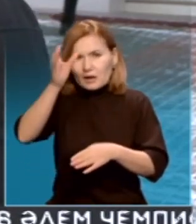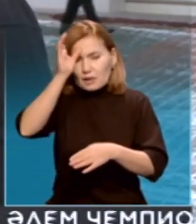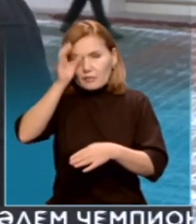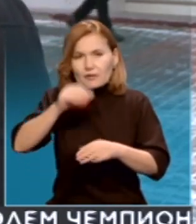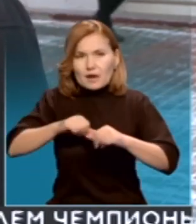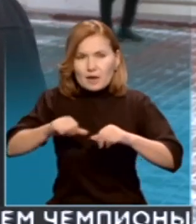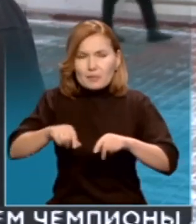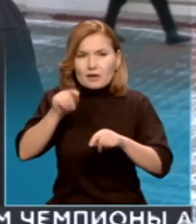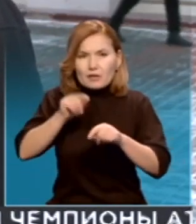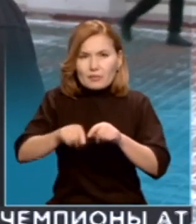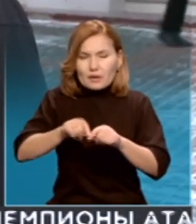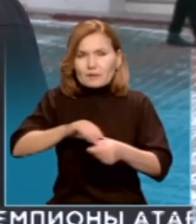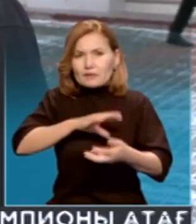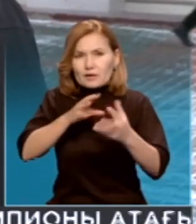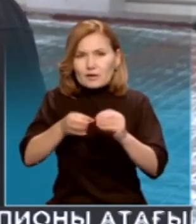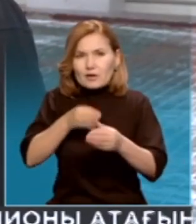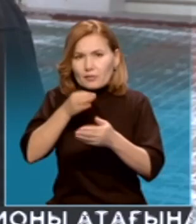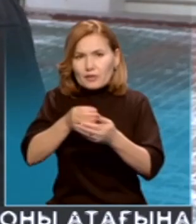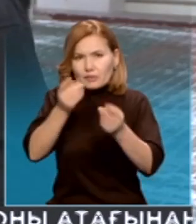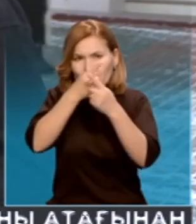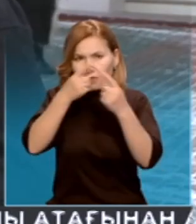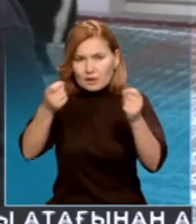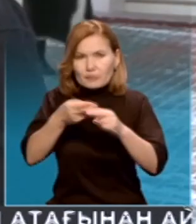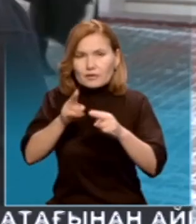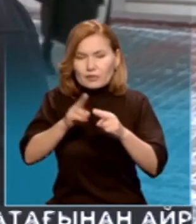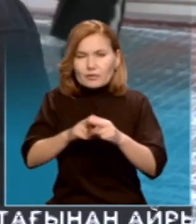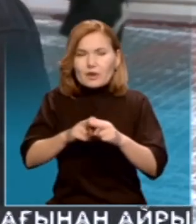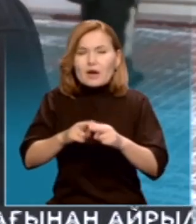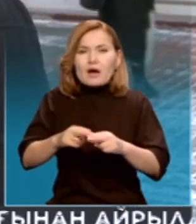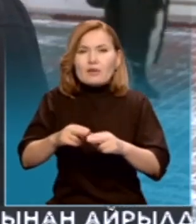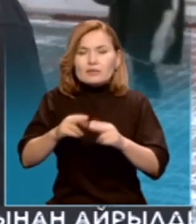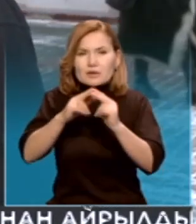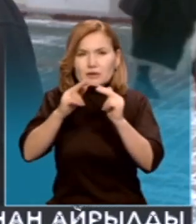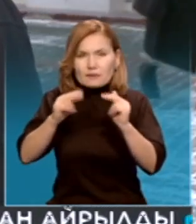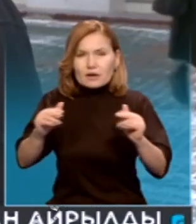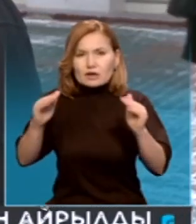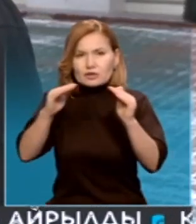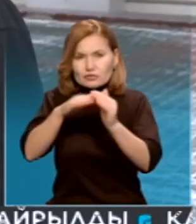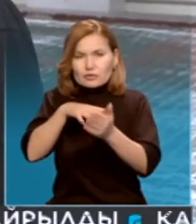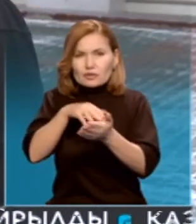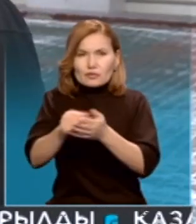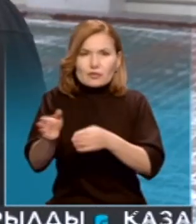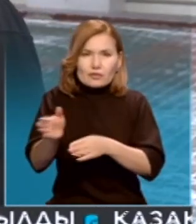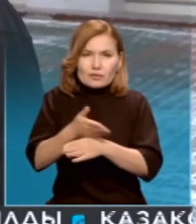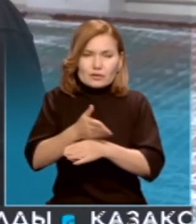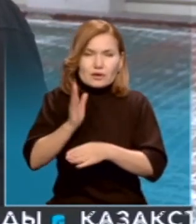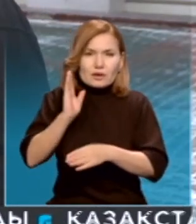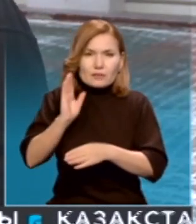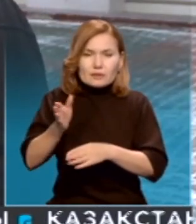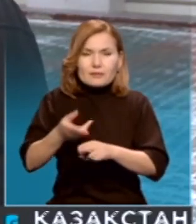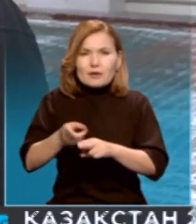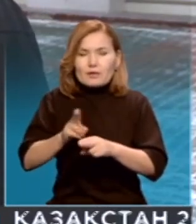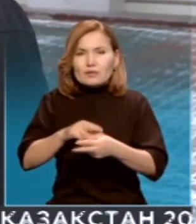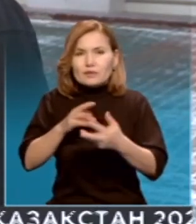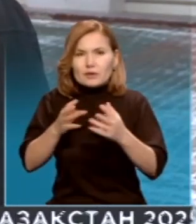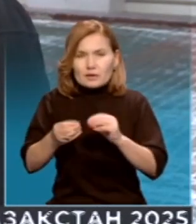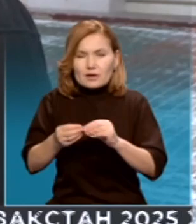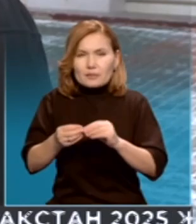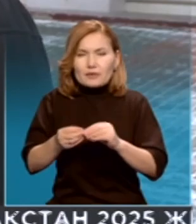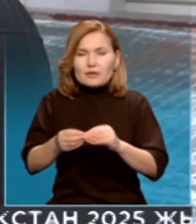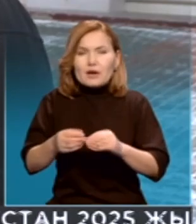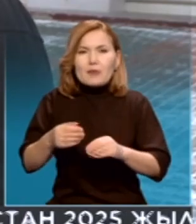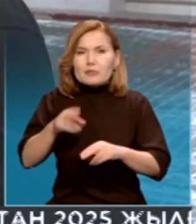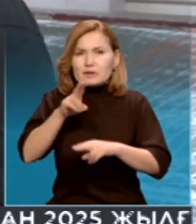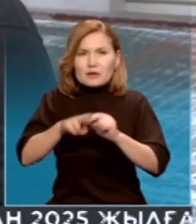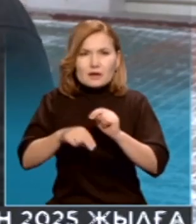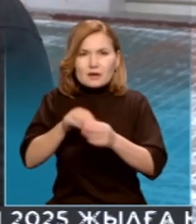институтының қорытындысы негіз болғаннан кейін ол жерде біздер біріншіден жаңағы құқығымыз жоқ,